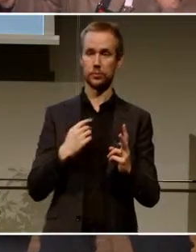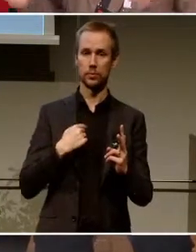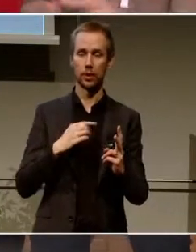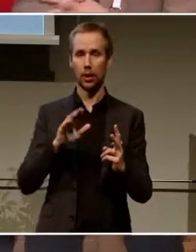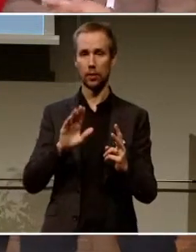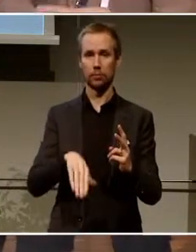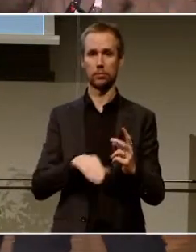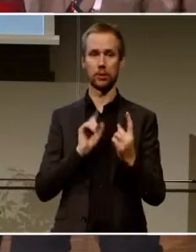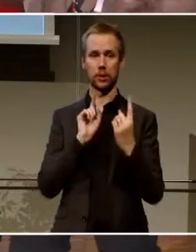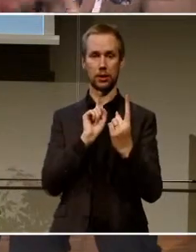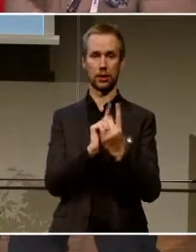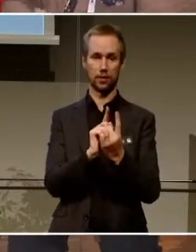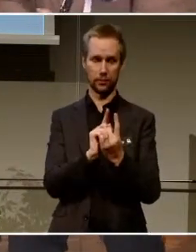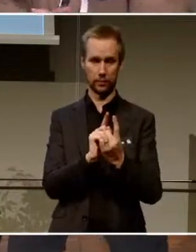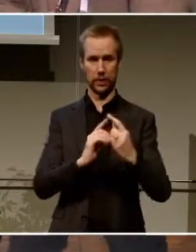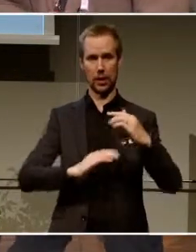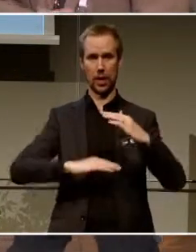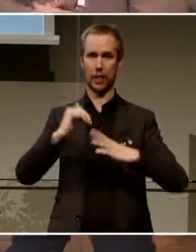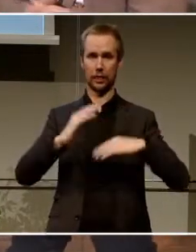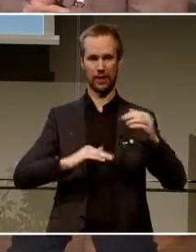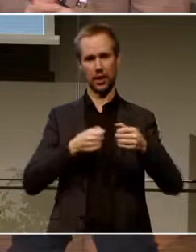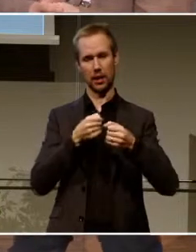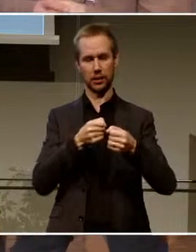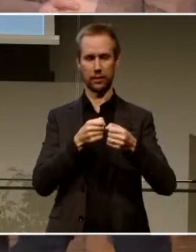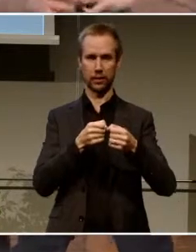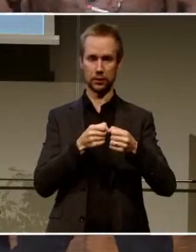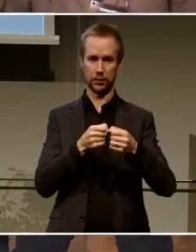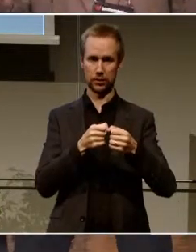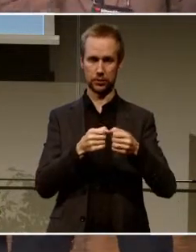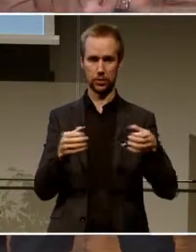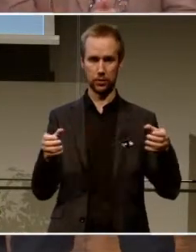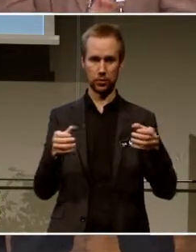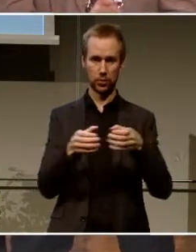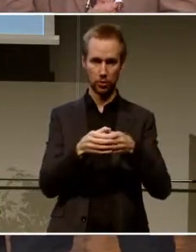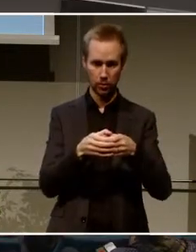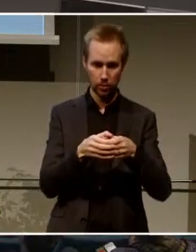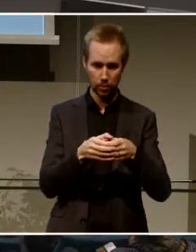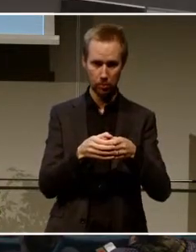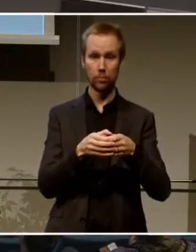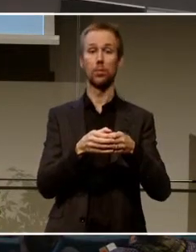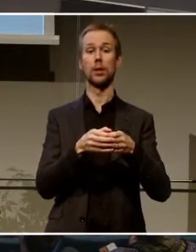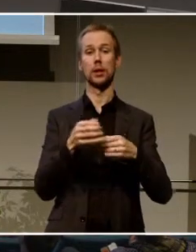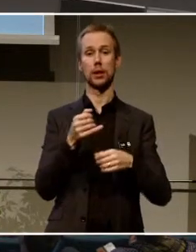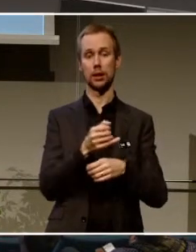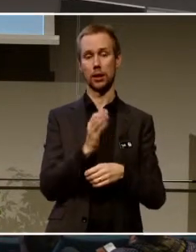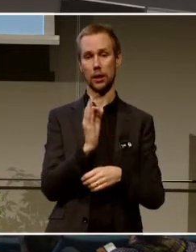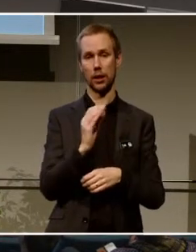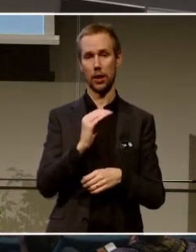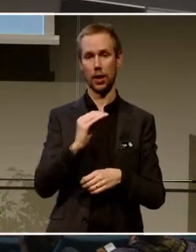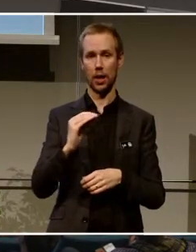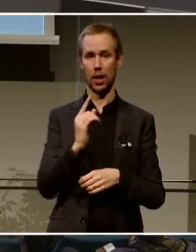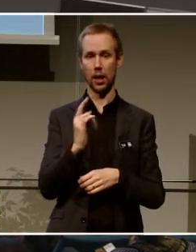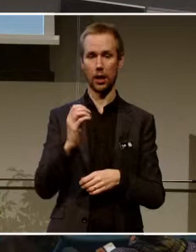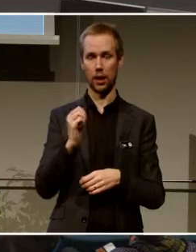en hantverksgrupp utifrån att jag jobbar med Maker-rörelsen och skapar sådär. En hantverksgrupp i Hällefors som var